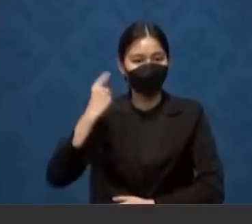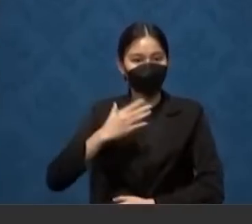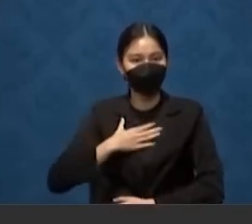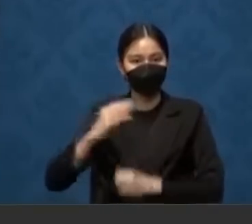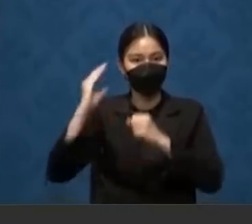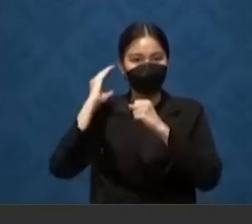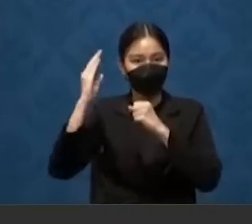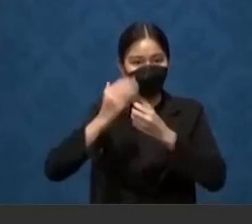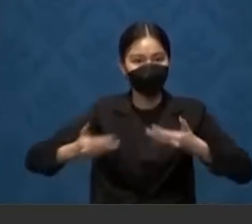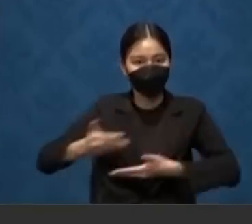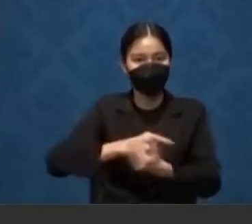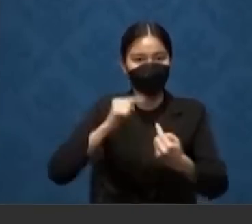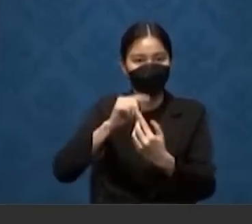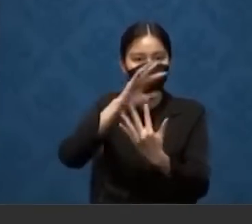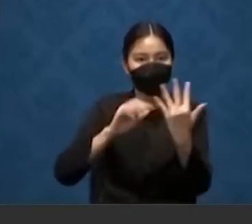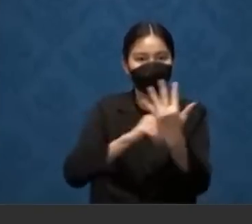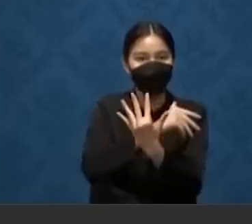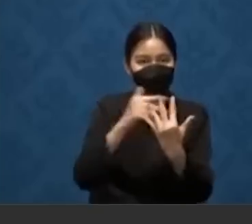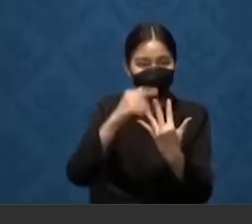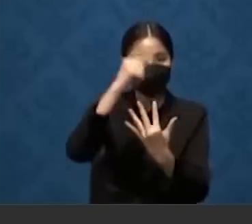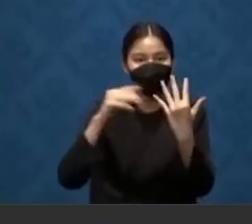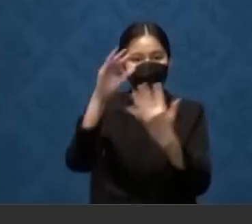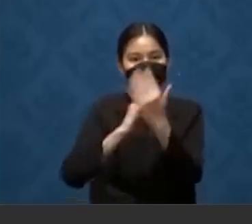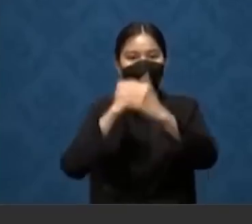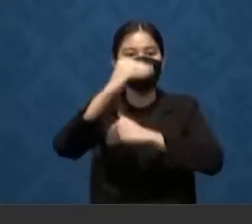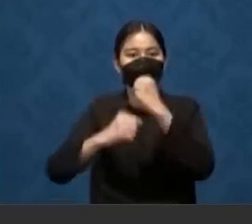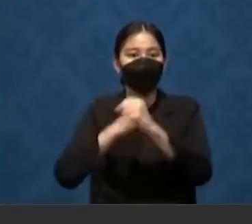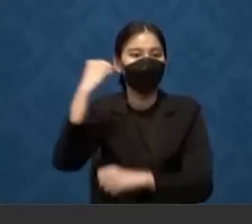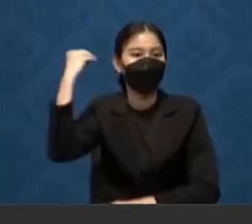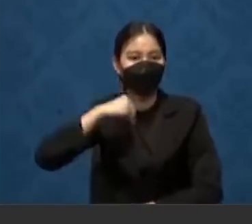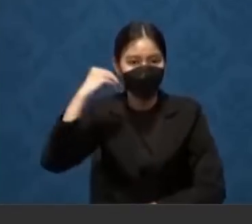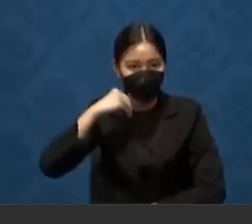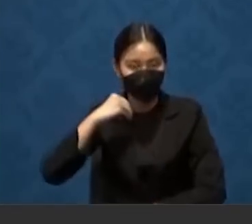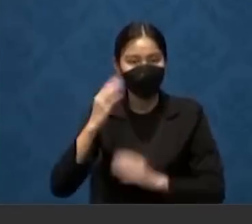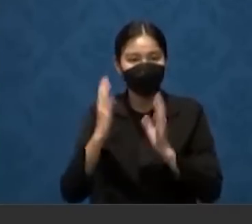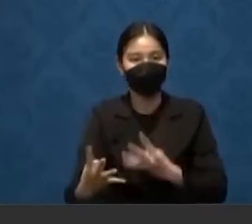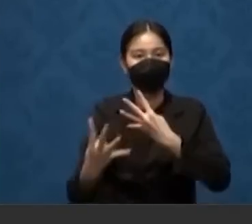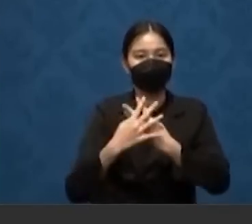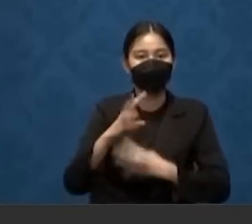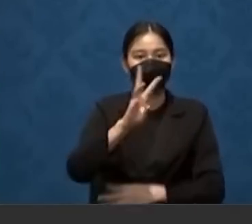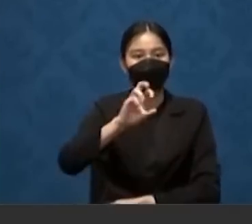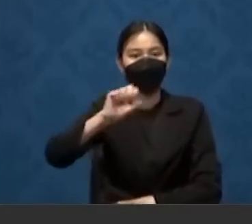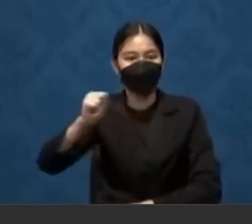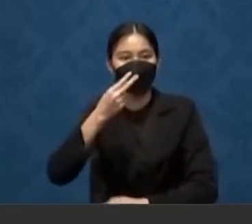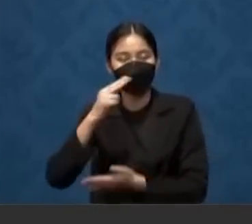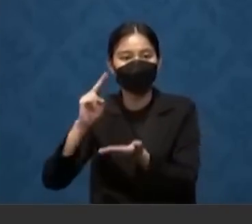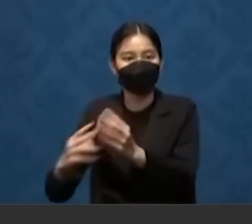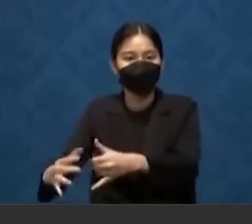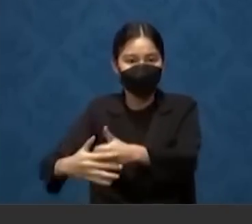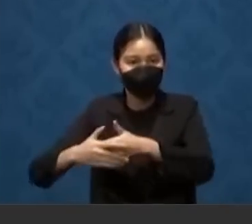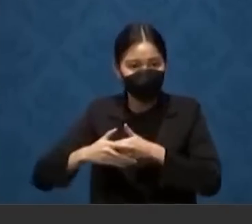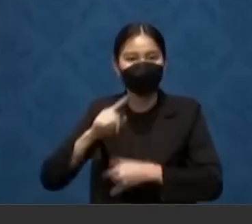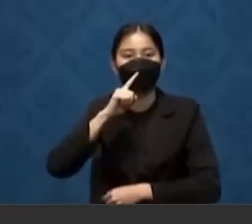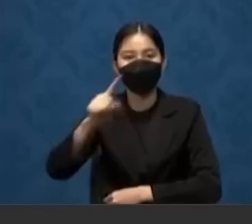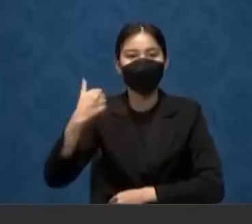ที่พองหารแ่นอน